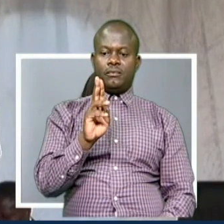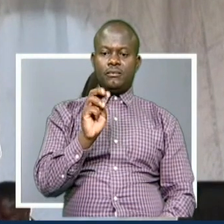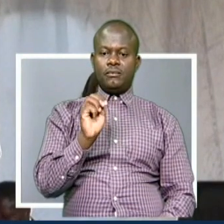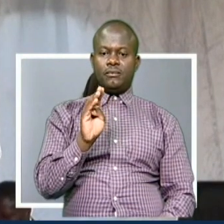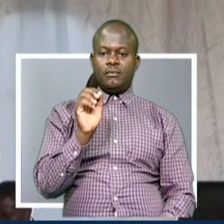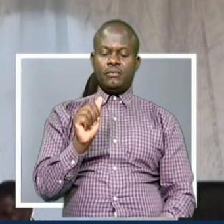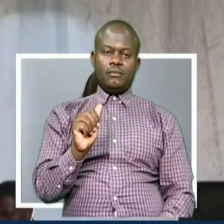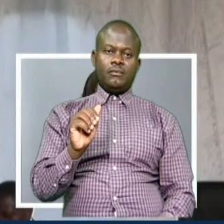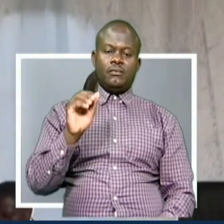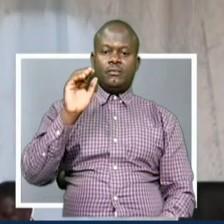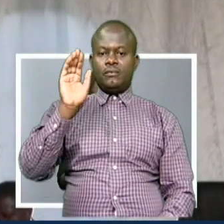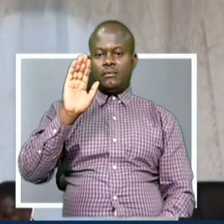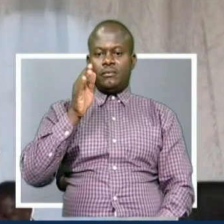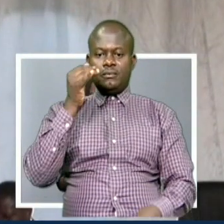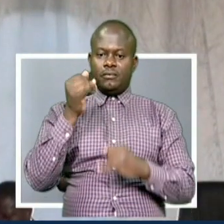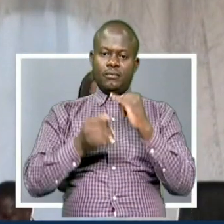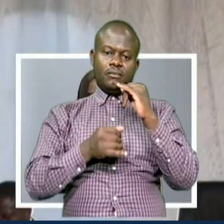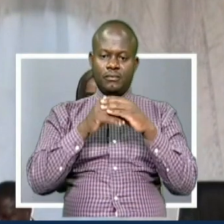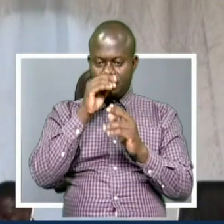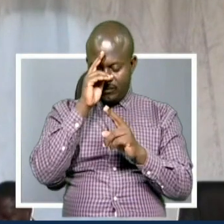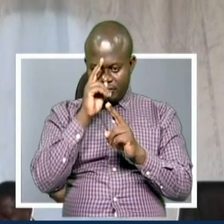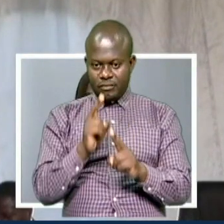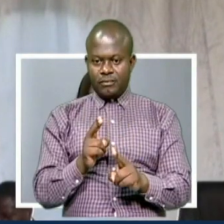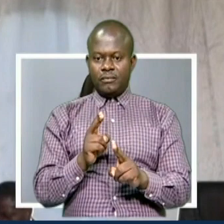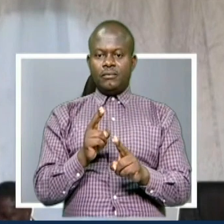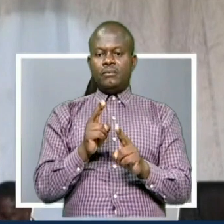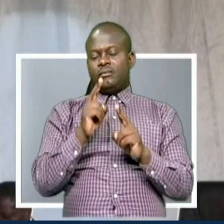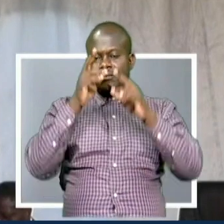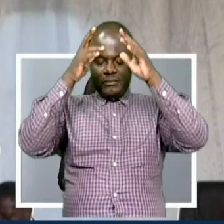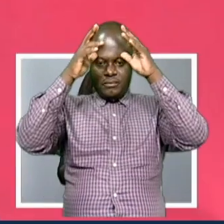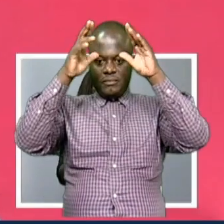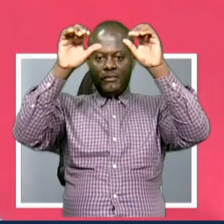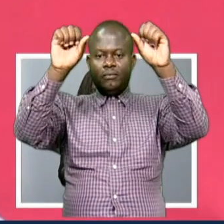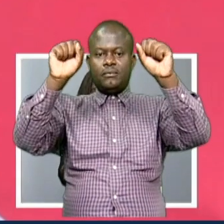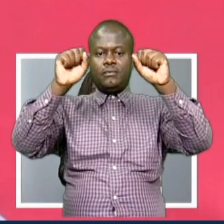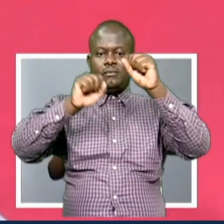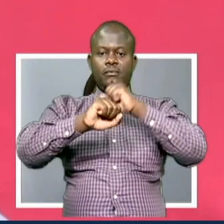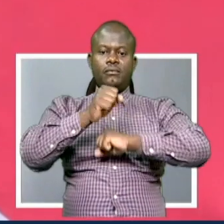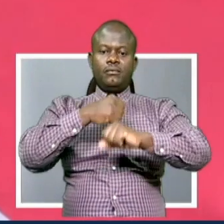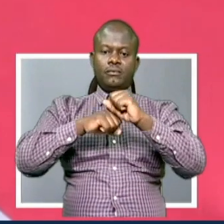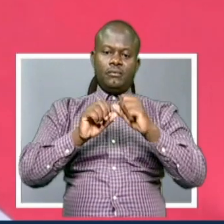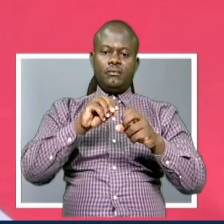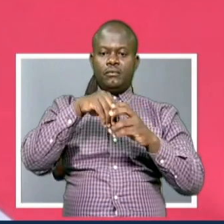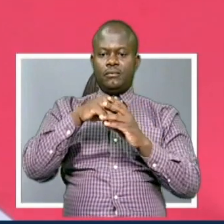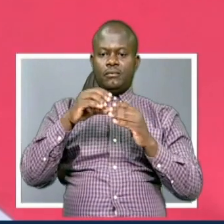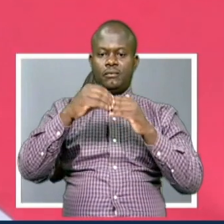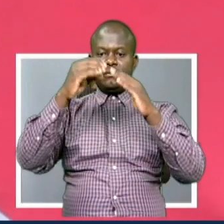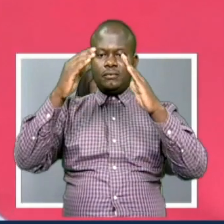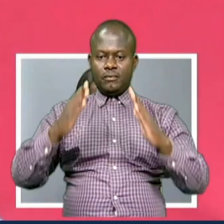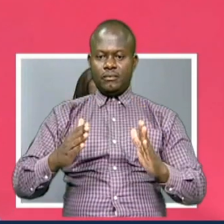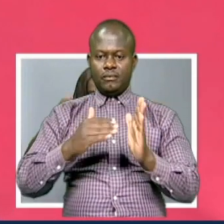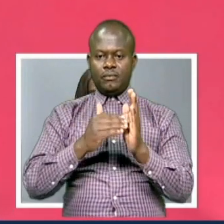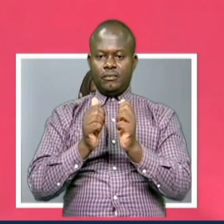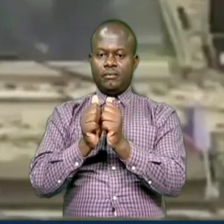nyuma nyakwigendera Geingob mu cyubahiro cy'umukuru w'igihugu mu muhango witabiriwe n'abayobozi